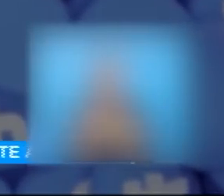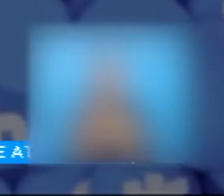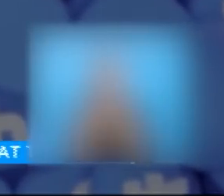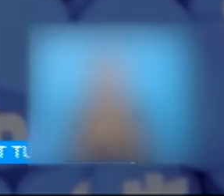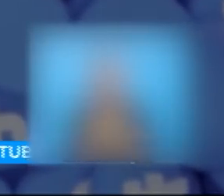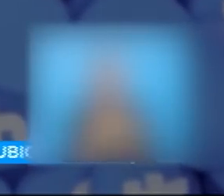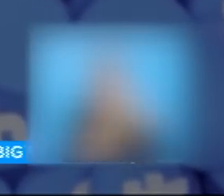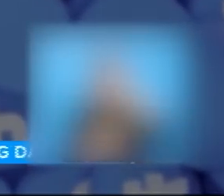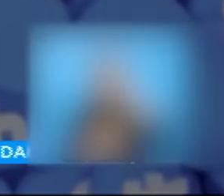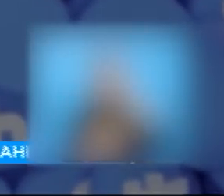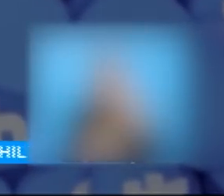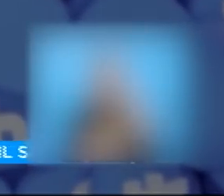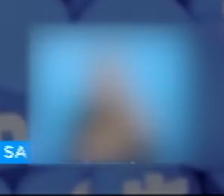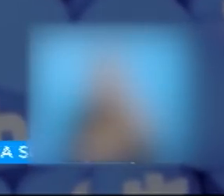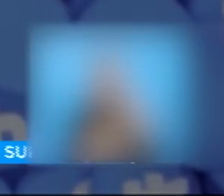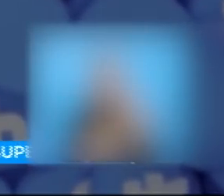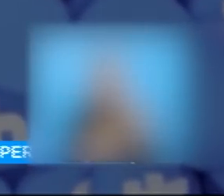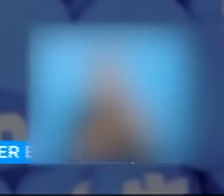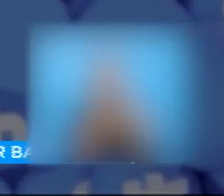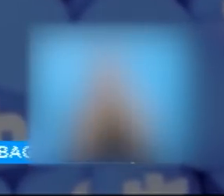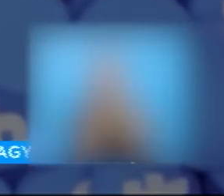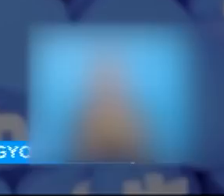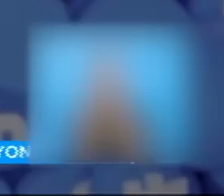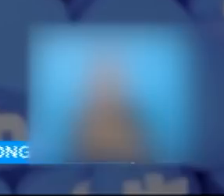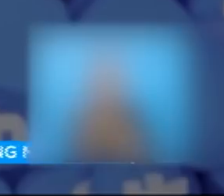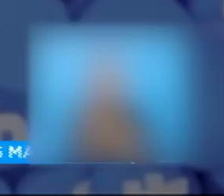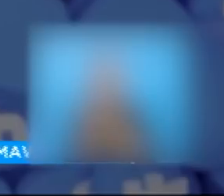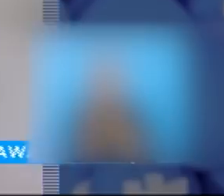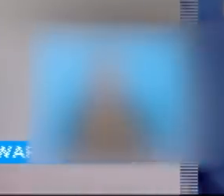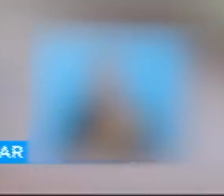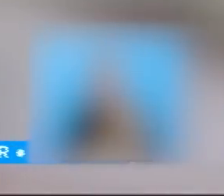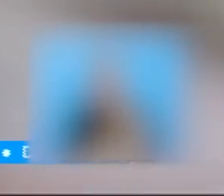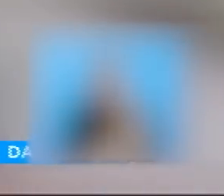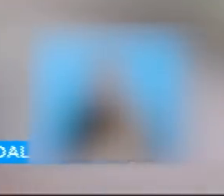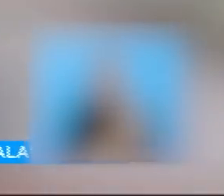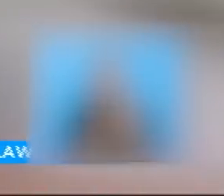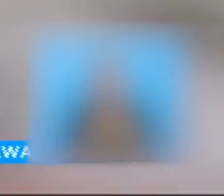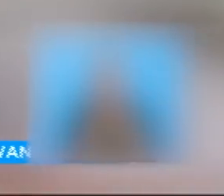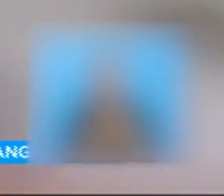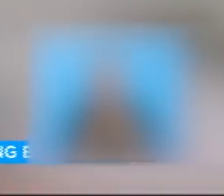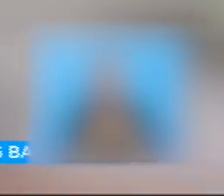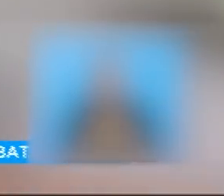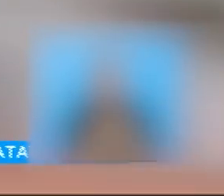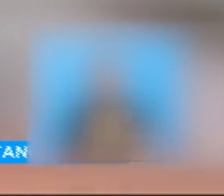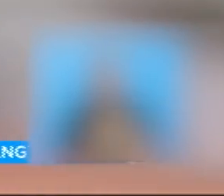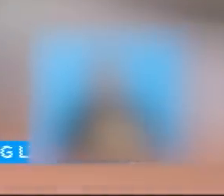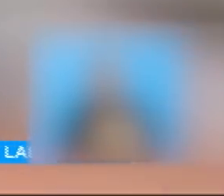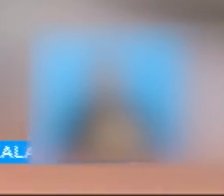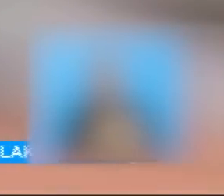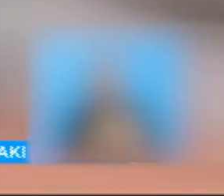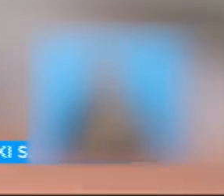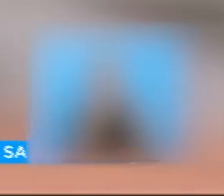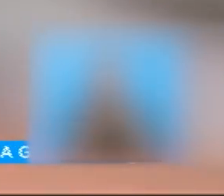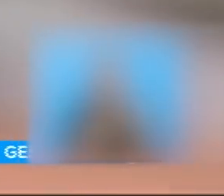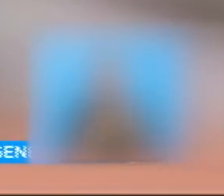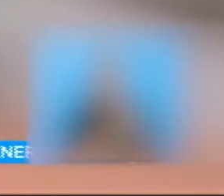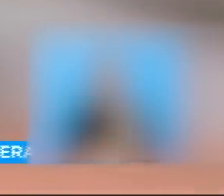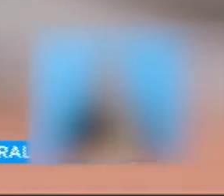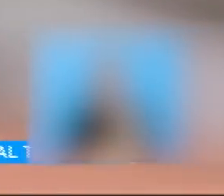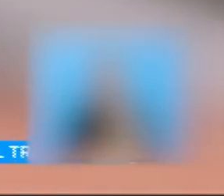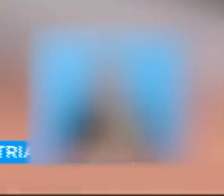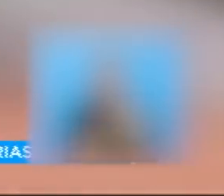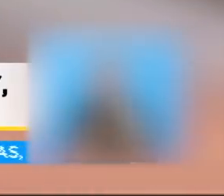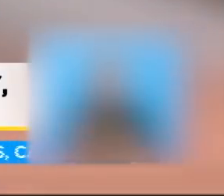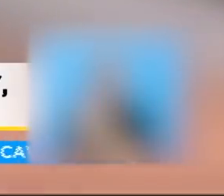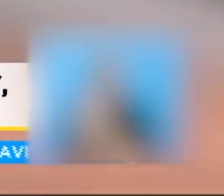cartooning sa Division School Press Conference sa Sagay City. Naantig ang puso ng mga netizens kay Kim dahil sa pinakita